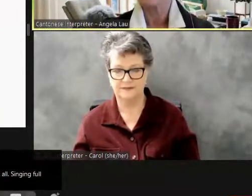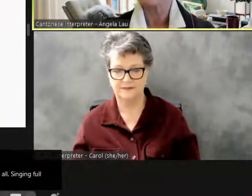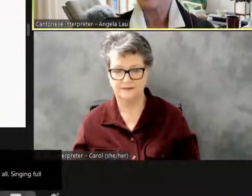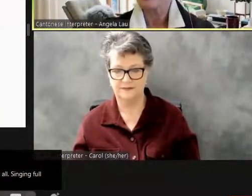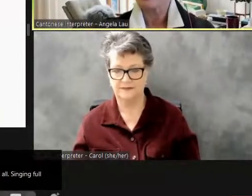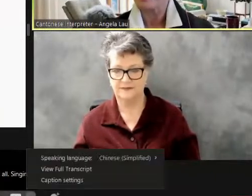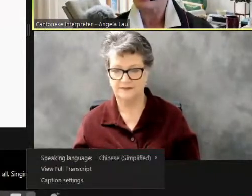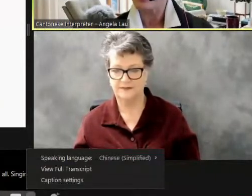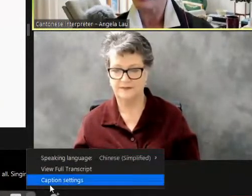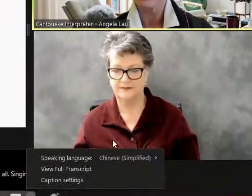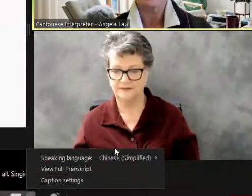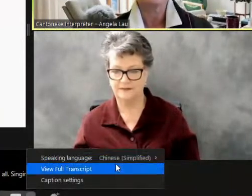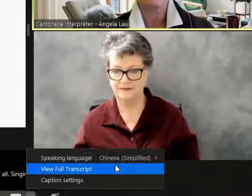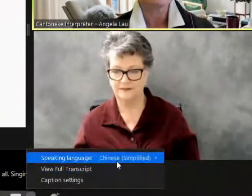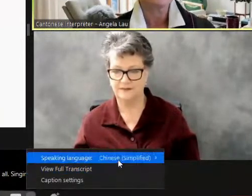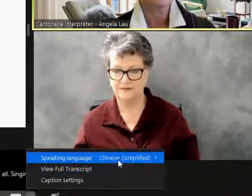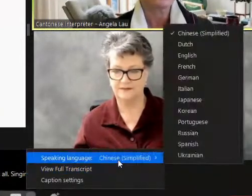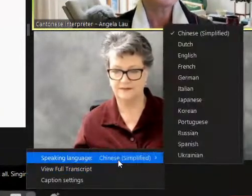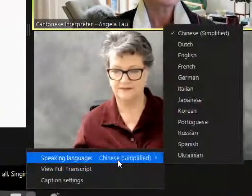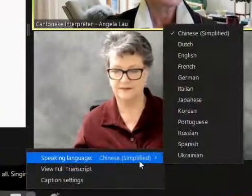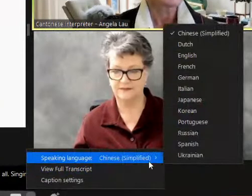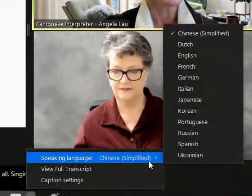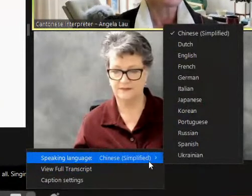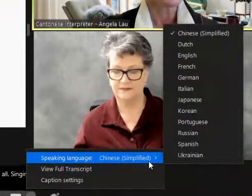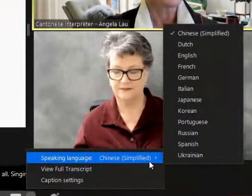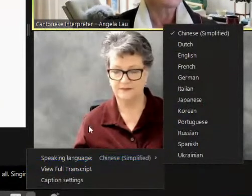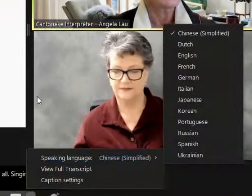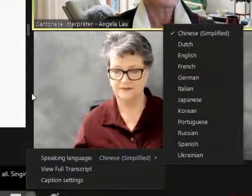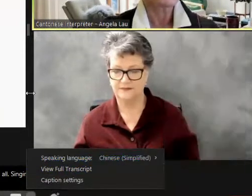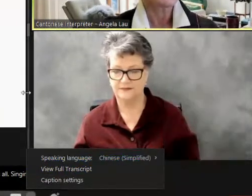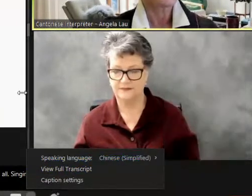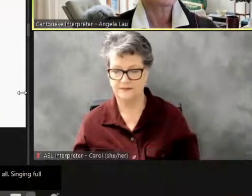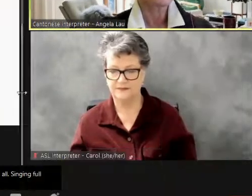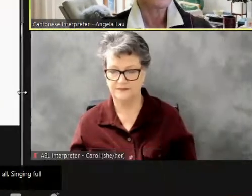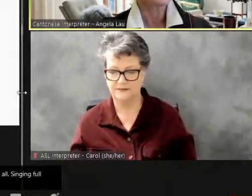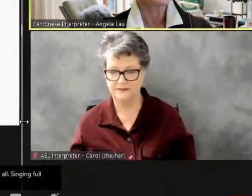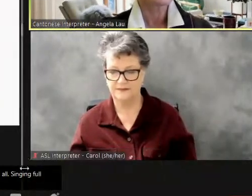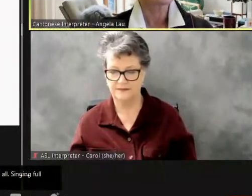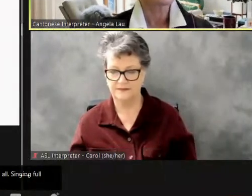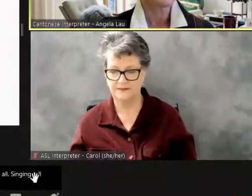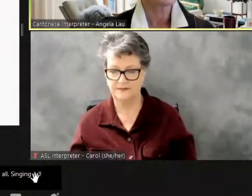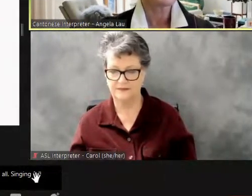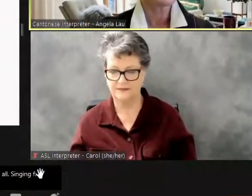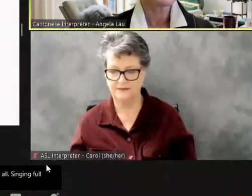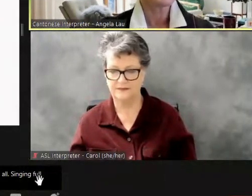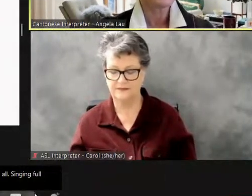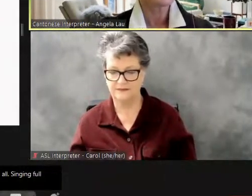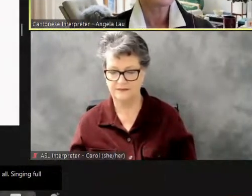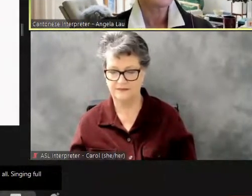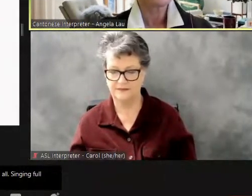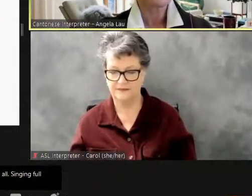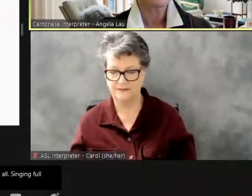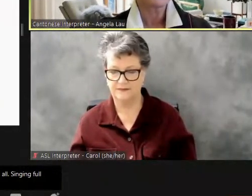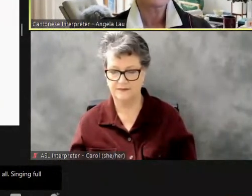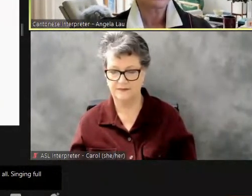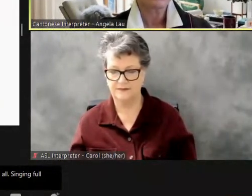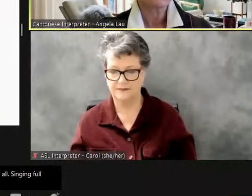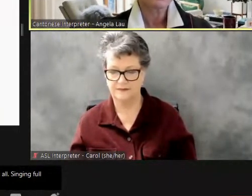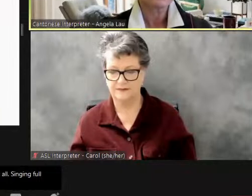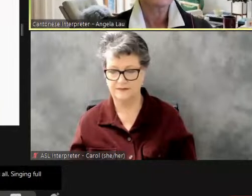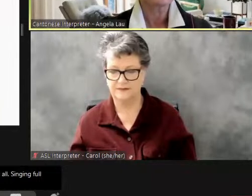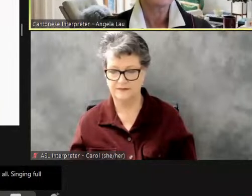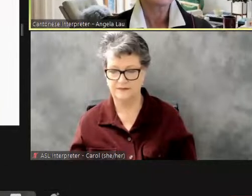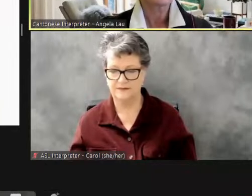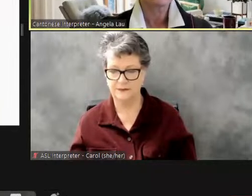24年年度嘅預算案。如果你係想聽廣東話嘅話咧，唔該你點擊你嘅會議控